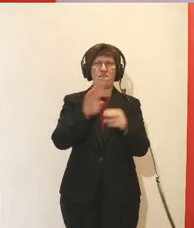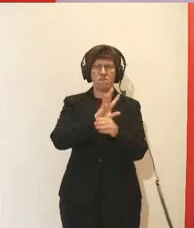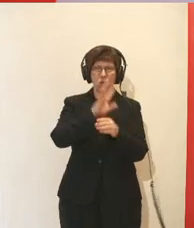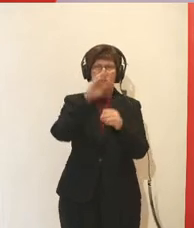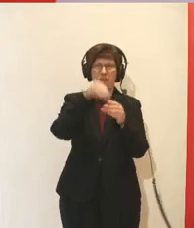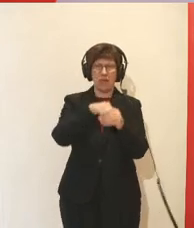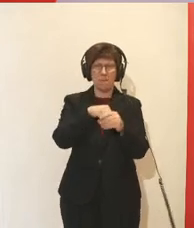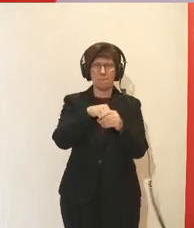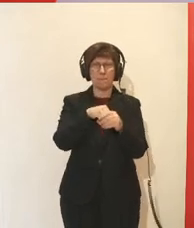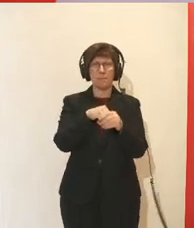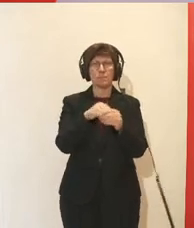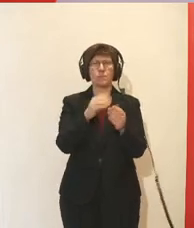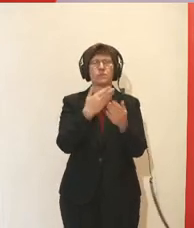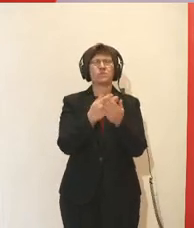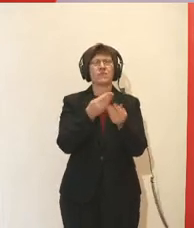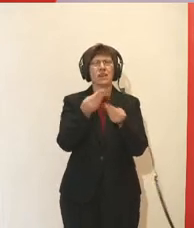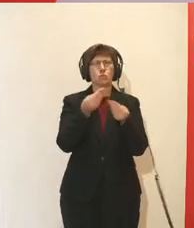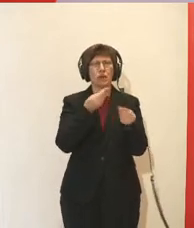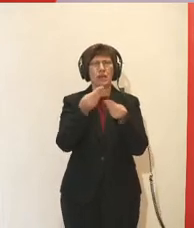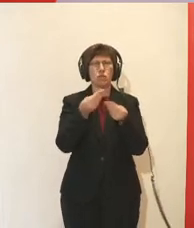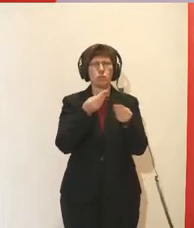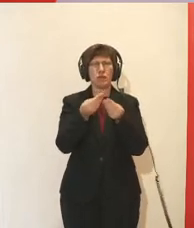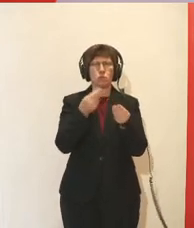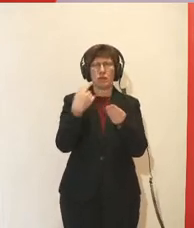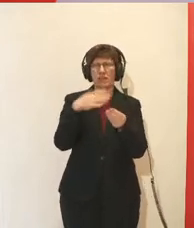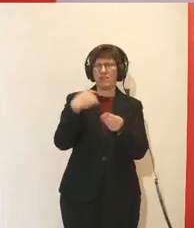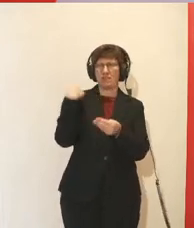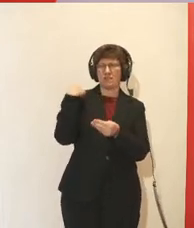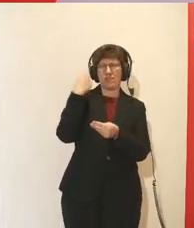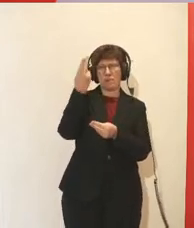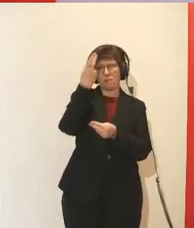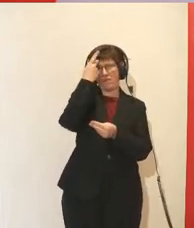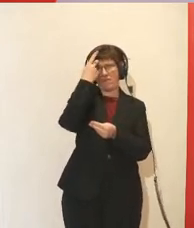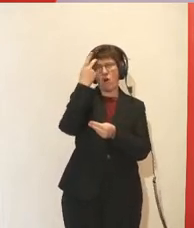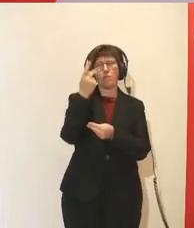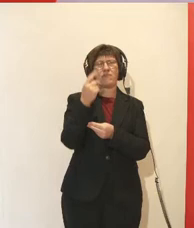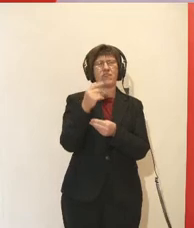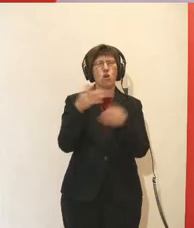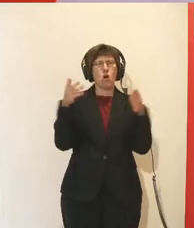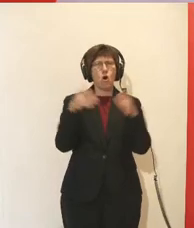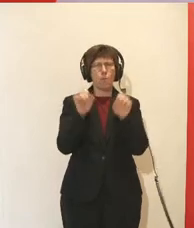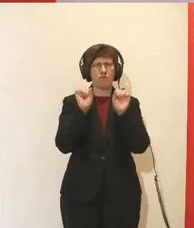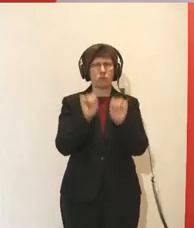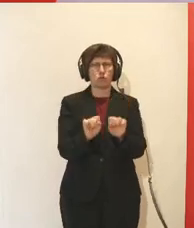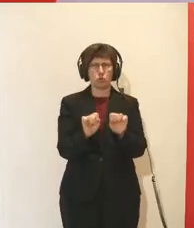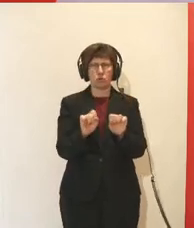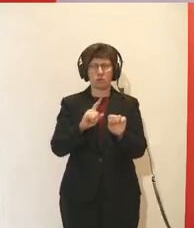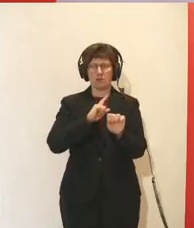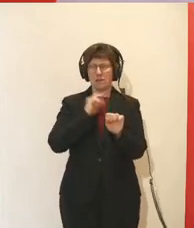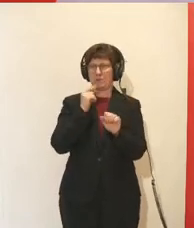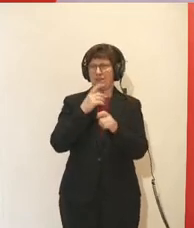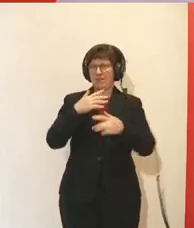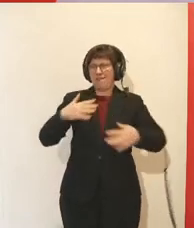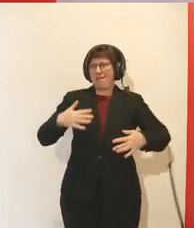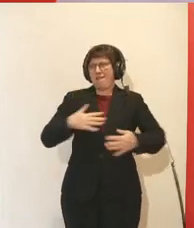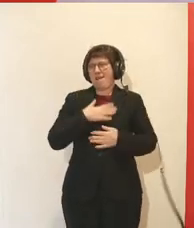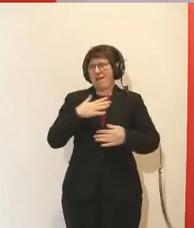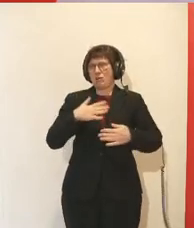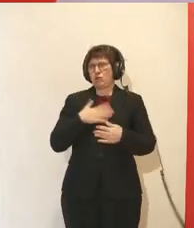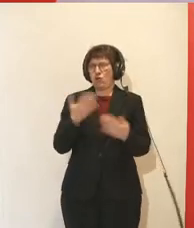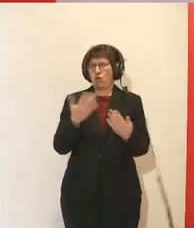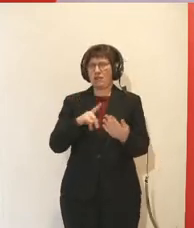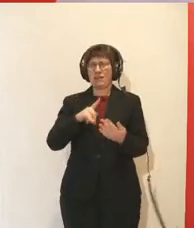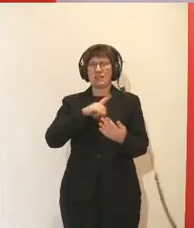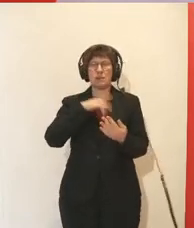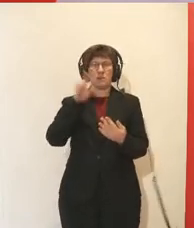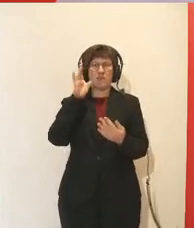das ist mir bei dem gespräch was wir neulich hat ein sehr hängen geblieben ist die ganze frage opferschutz also ich war ein bisschen fassungslos darüber als